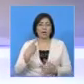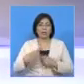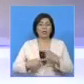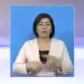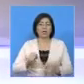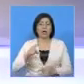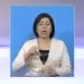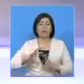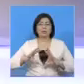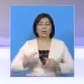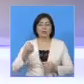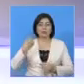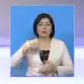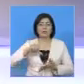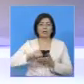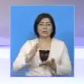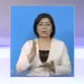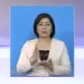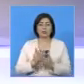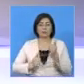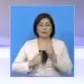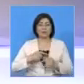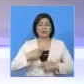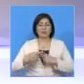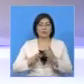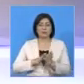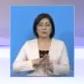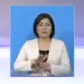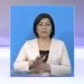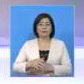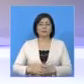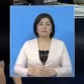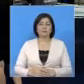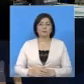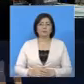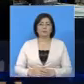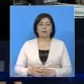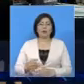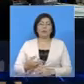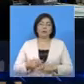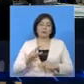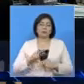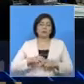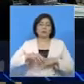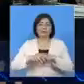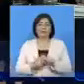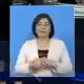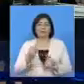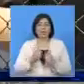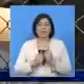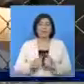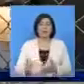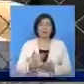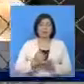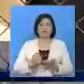Азия және әлем чемпионатына қатысады. Байрақты бәсеке туралы толығырақ тілші өрбітсін. Былғары қолғап шеберлері еліміздің әр өңірінен